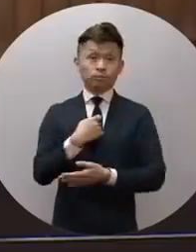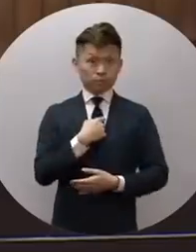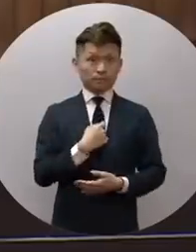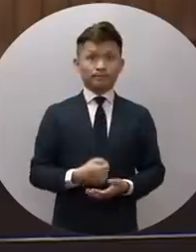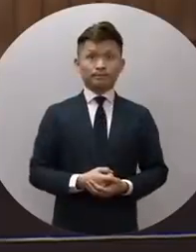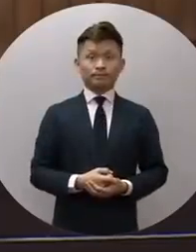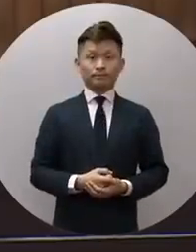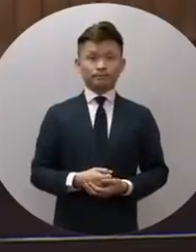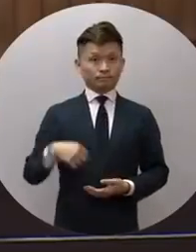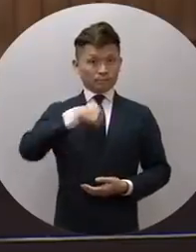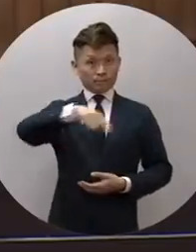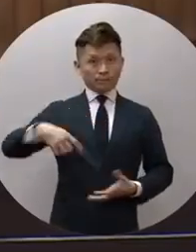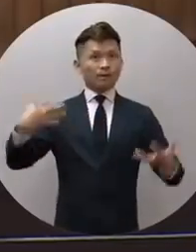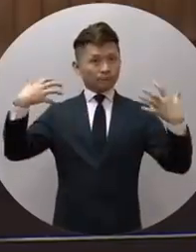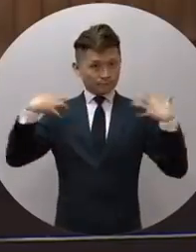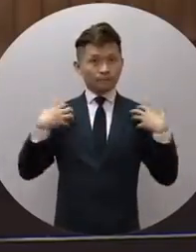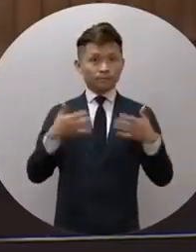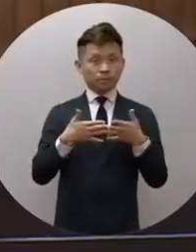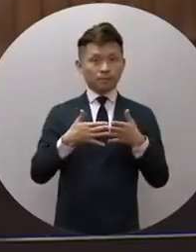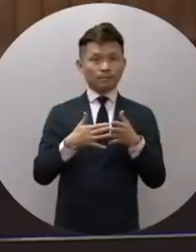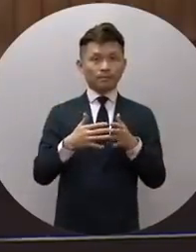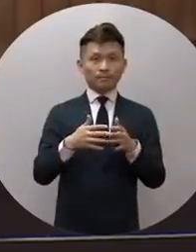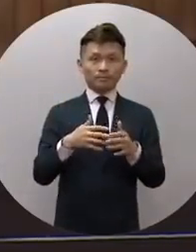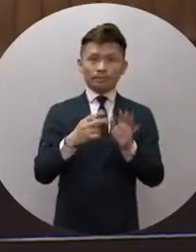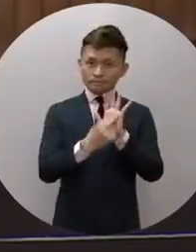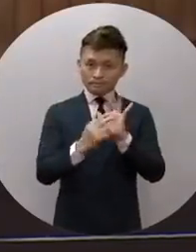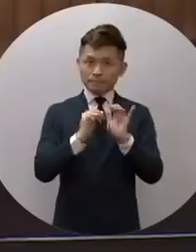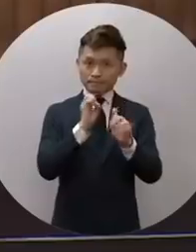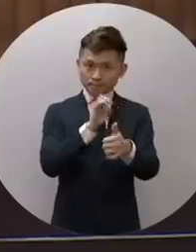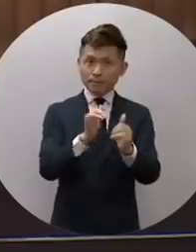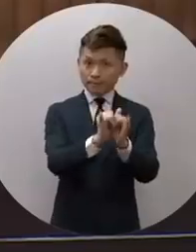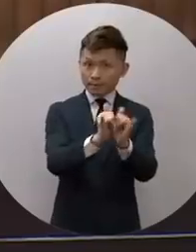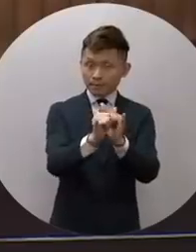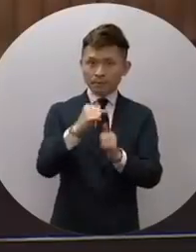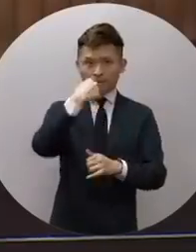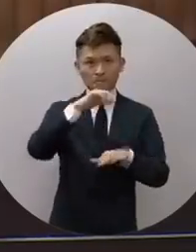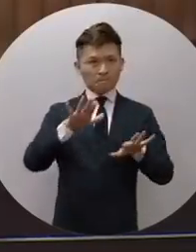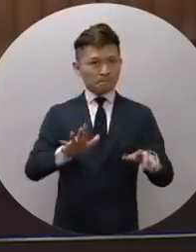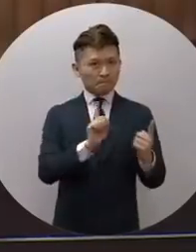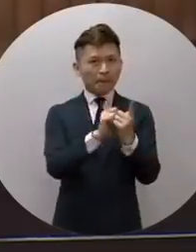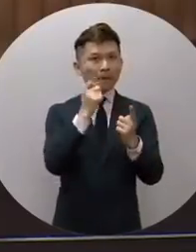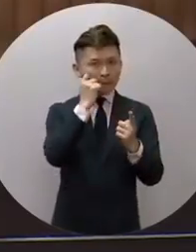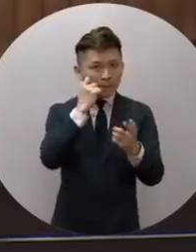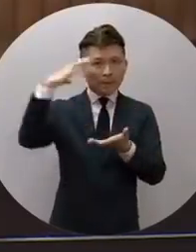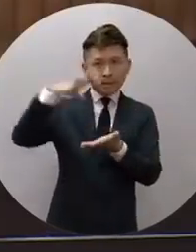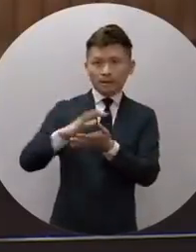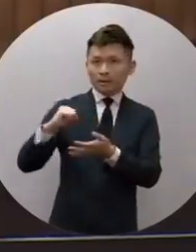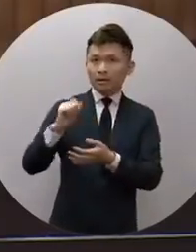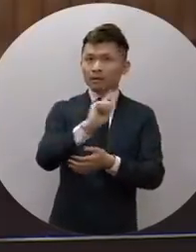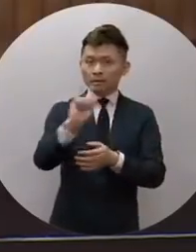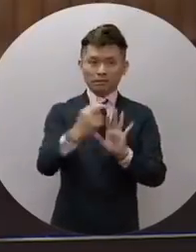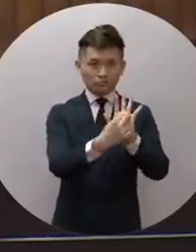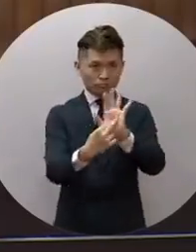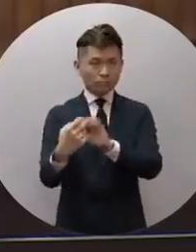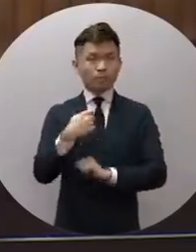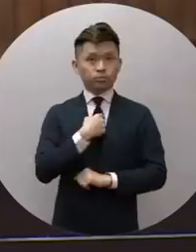我们必须负责任地让人民知道台湾当前面临的实况和压力，